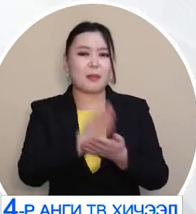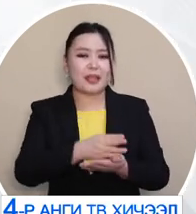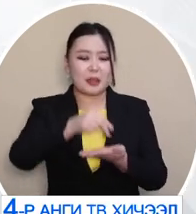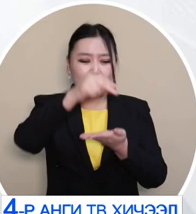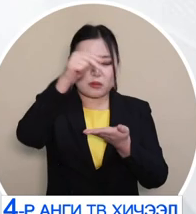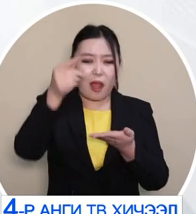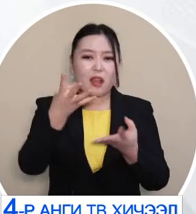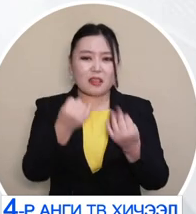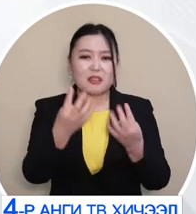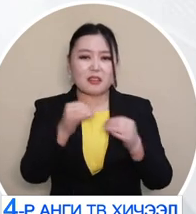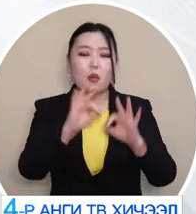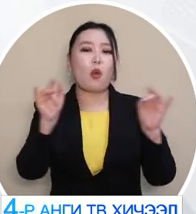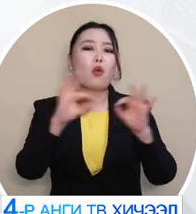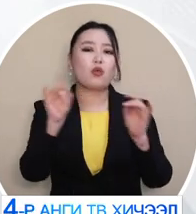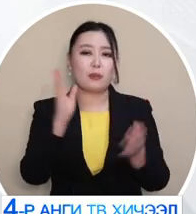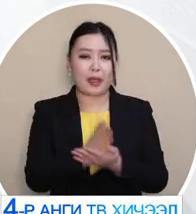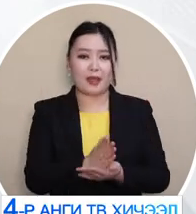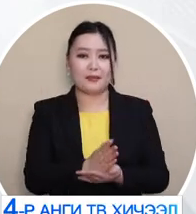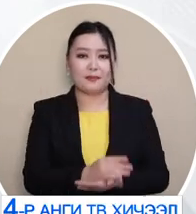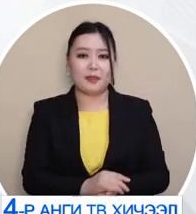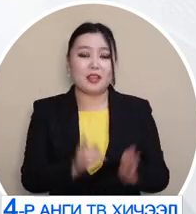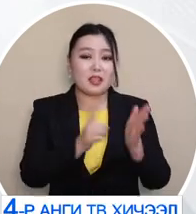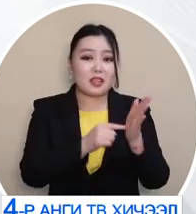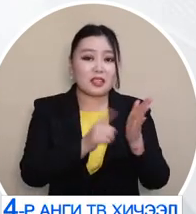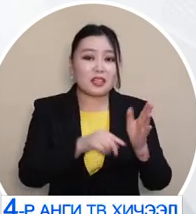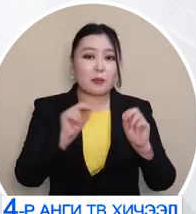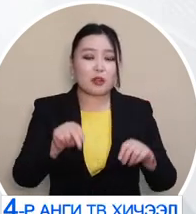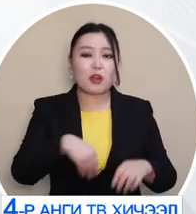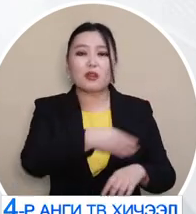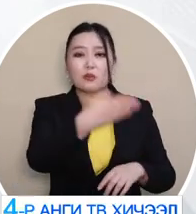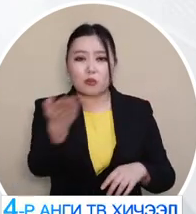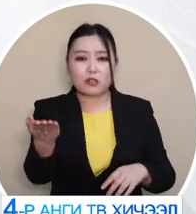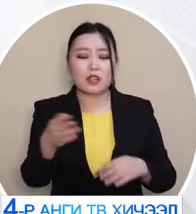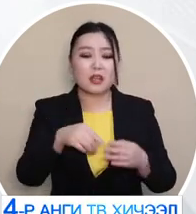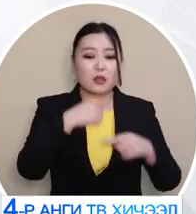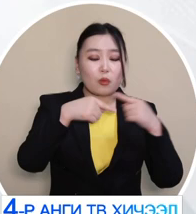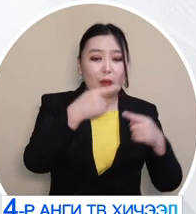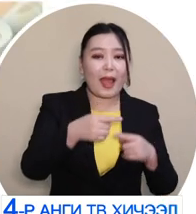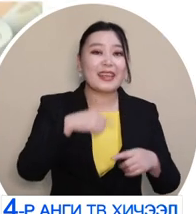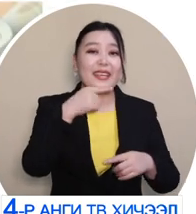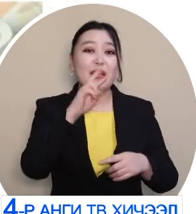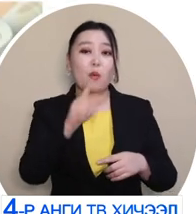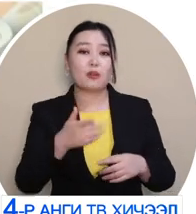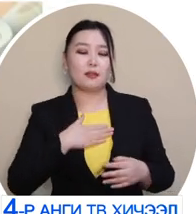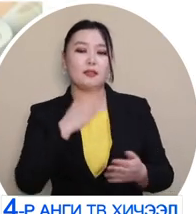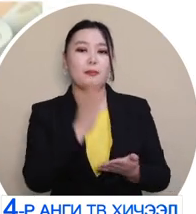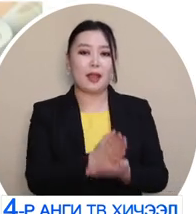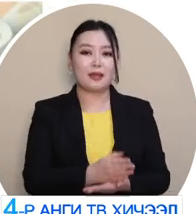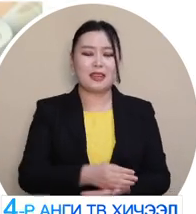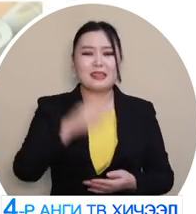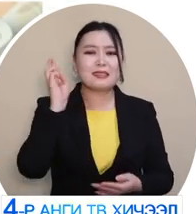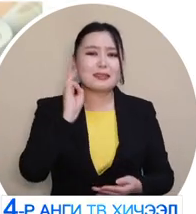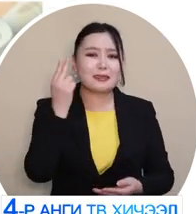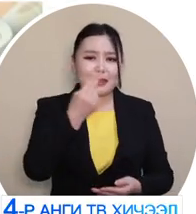янз байна. Хэрэг болгон түүний тухай хэлэх үг надад байна. Цагаан